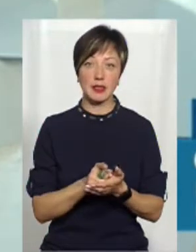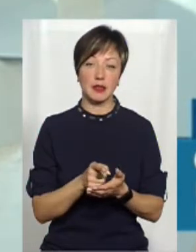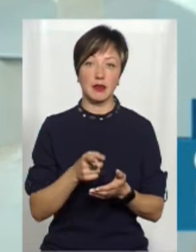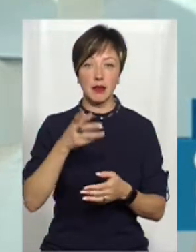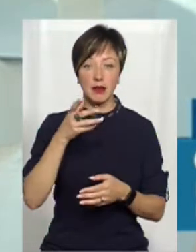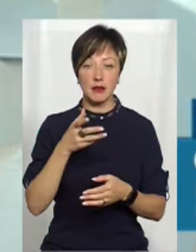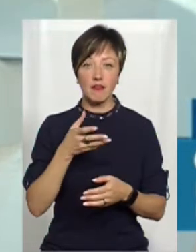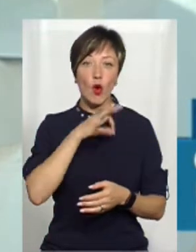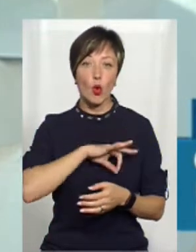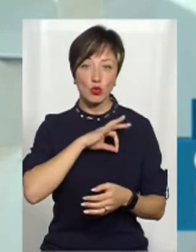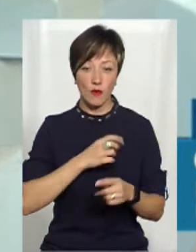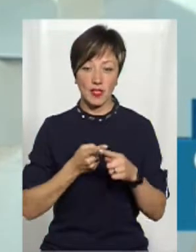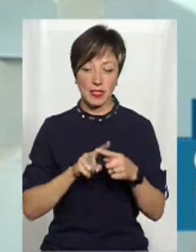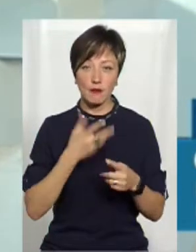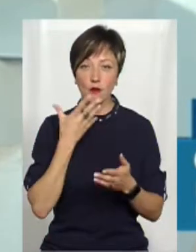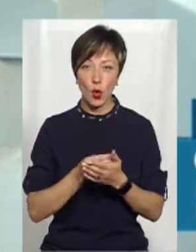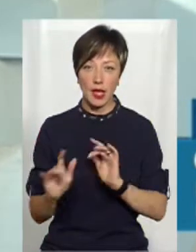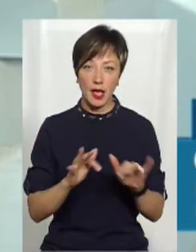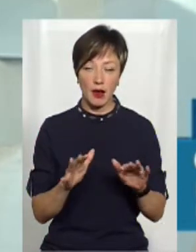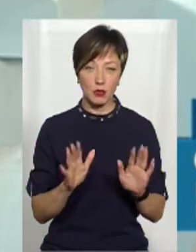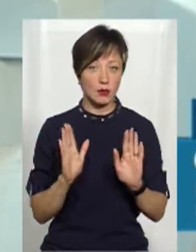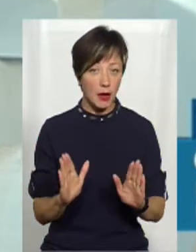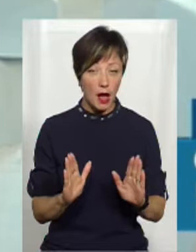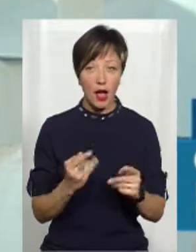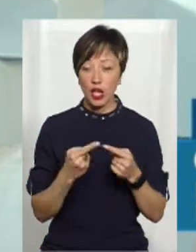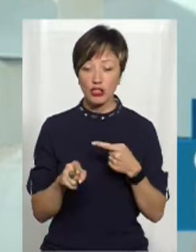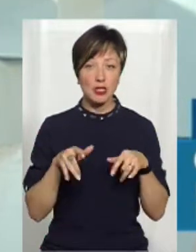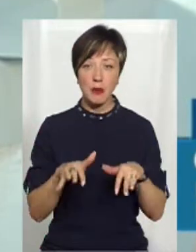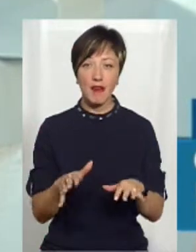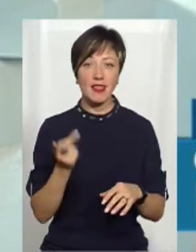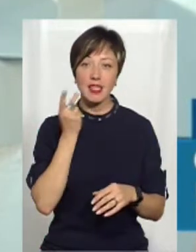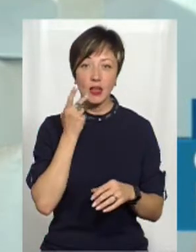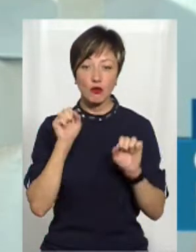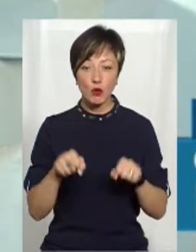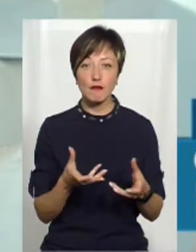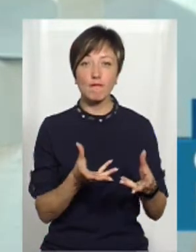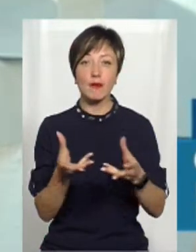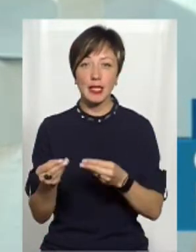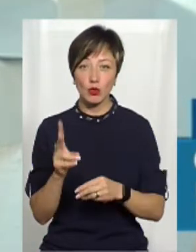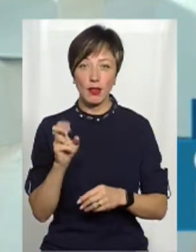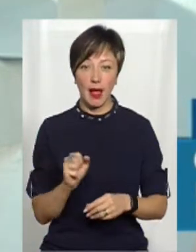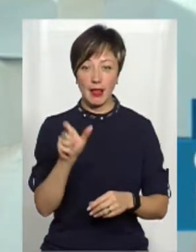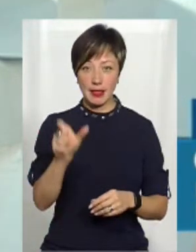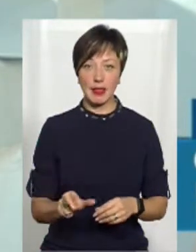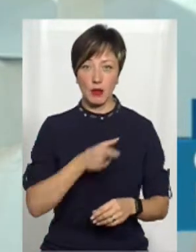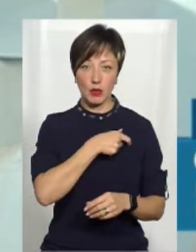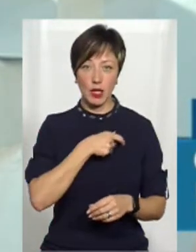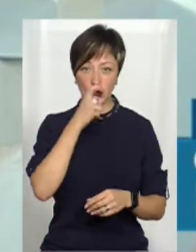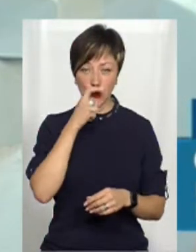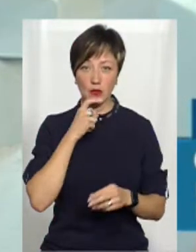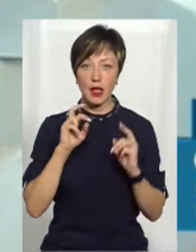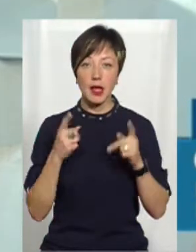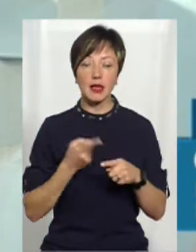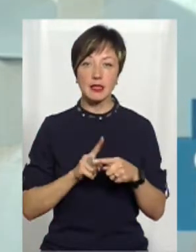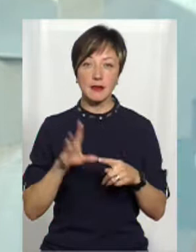керуватися ними у своїй діяльності. Ну, інша справа, що не завжди можна вплинути таким чином на депутата, і незрозуміло, як